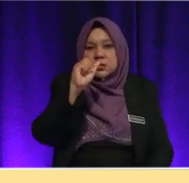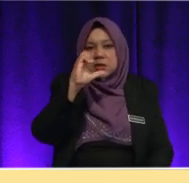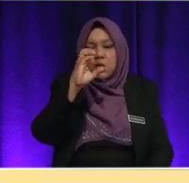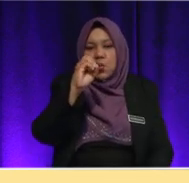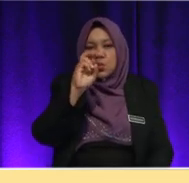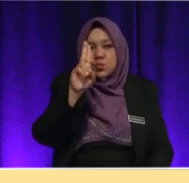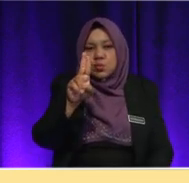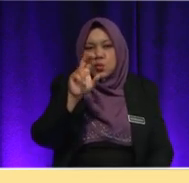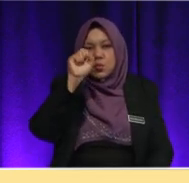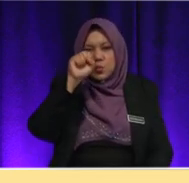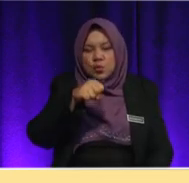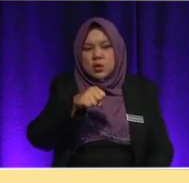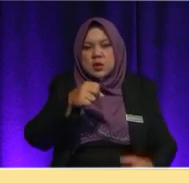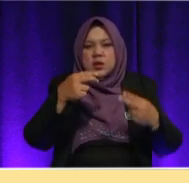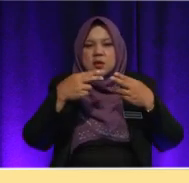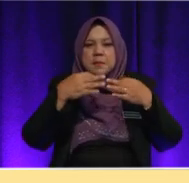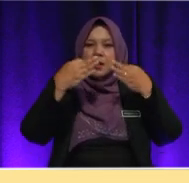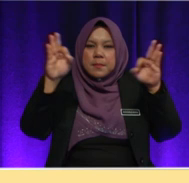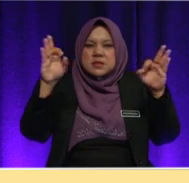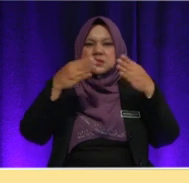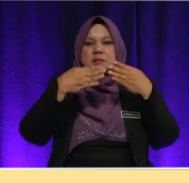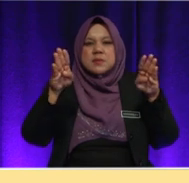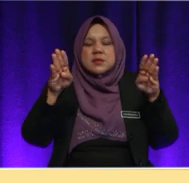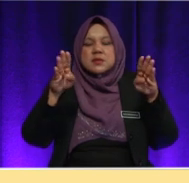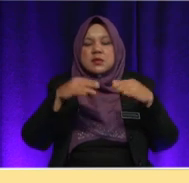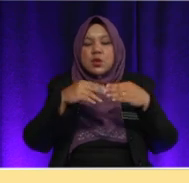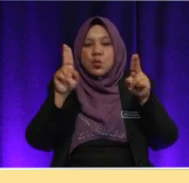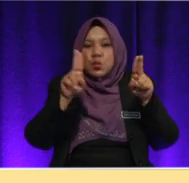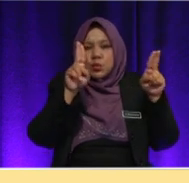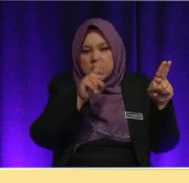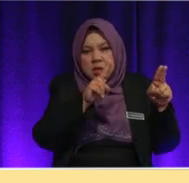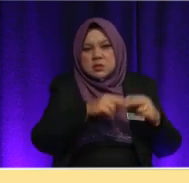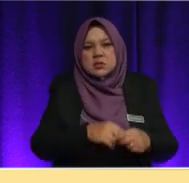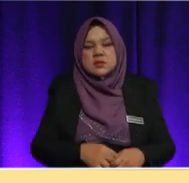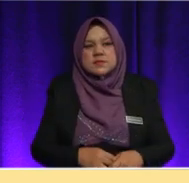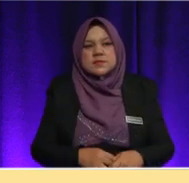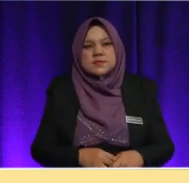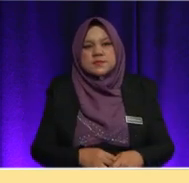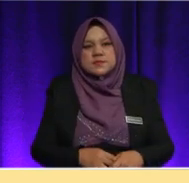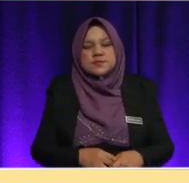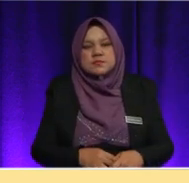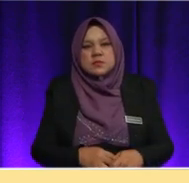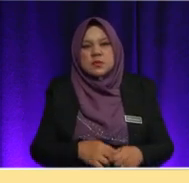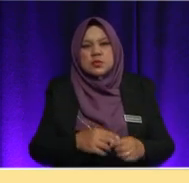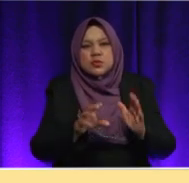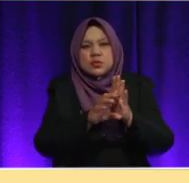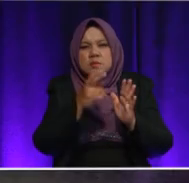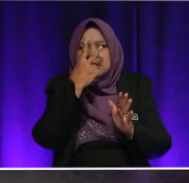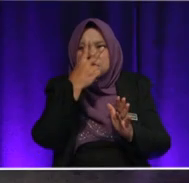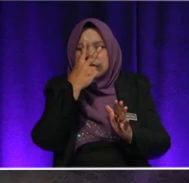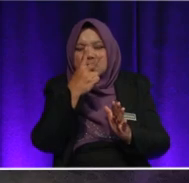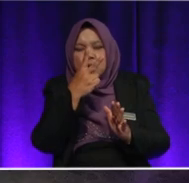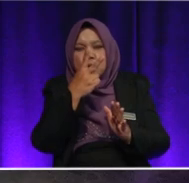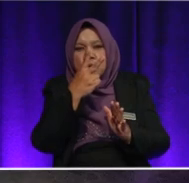hydrokarbon dibebaskan ke udara akibat pembakaran gas di pelantak minyak saya akan kita lalui Oke pernah pergi